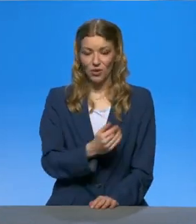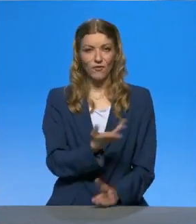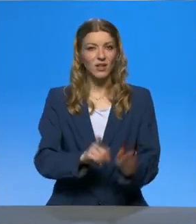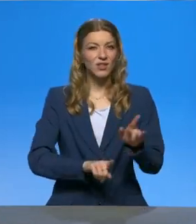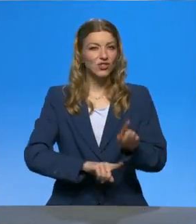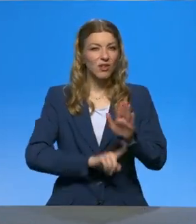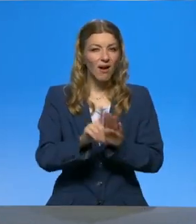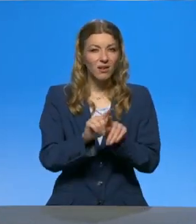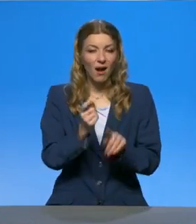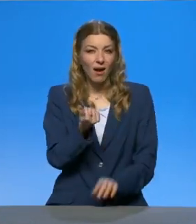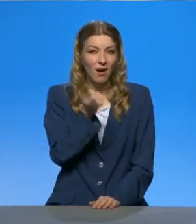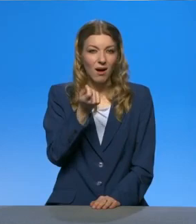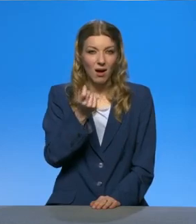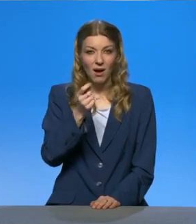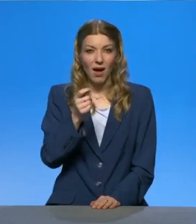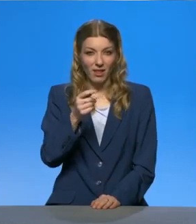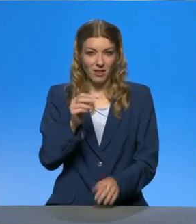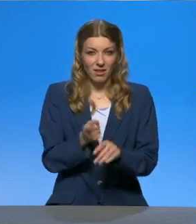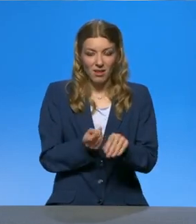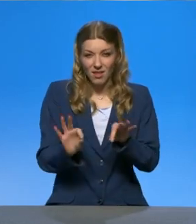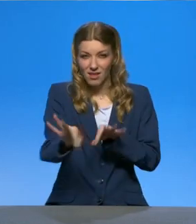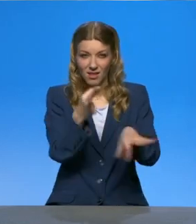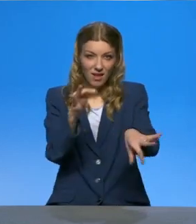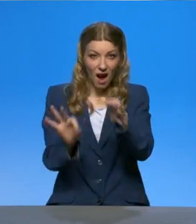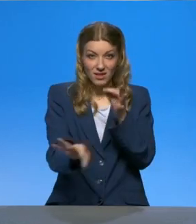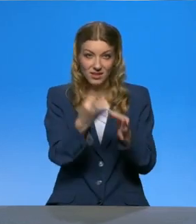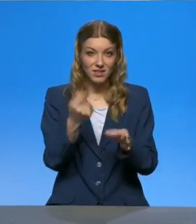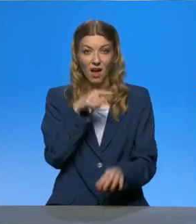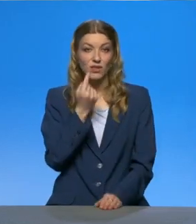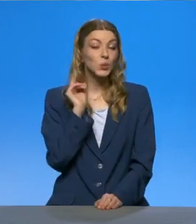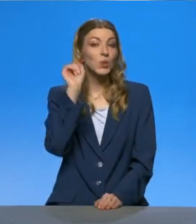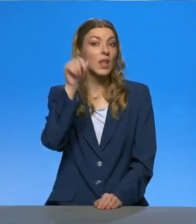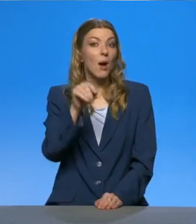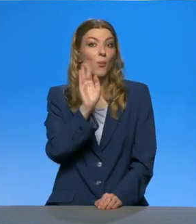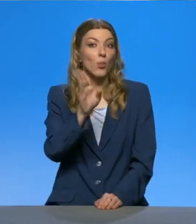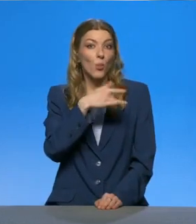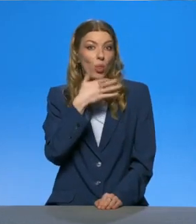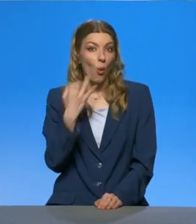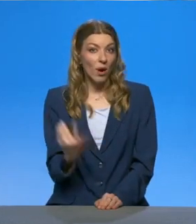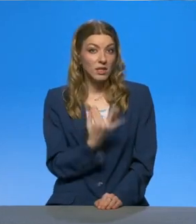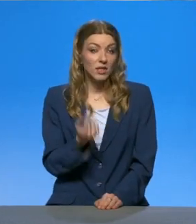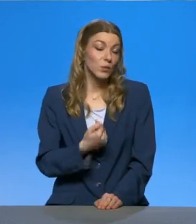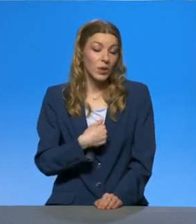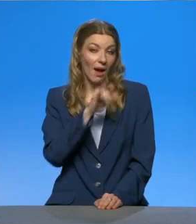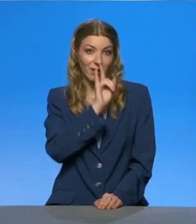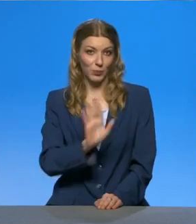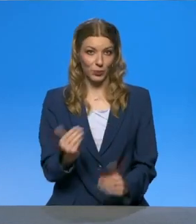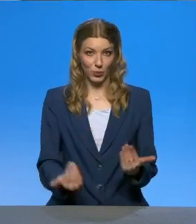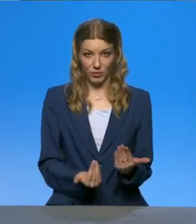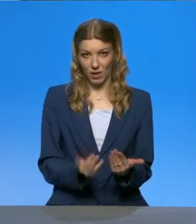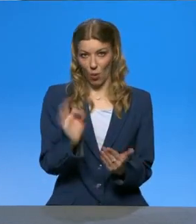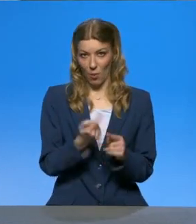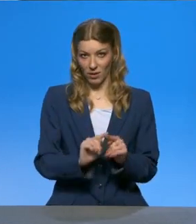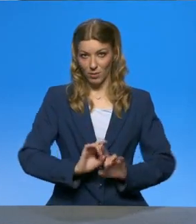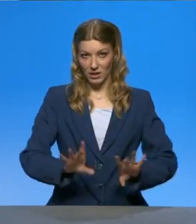такую конфетку, так морковкой вот так вот перед нами потрясли, сказали, ну там много интересного в Новом году, но что я вам не расскажу сегодня? Мы,